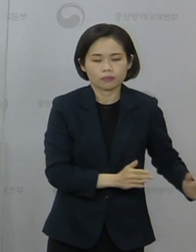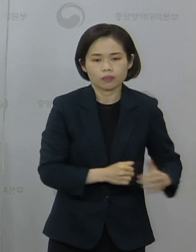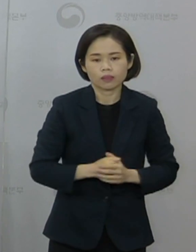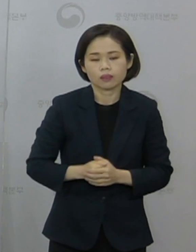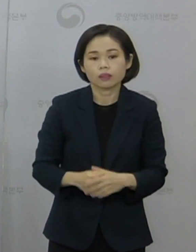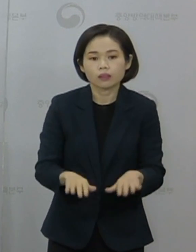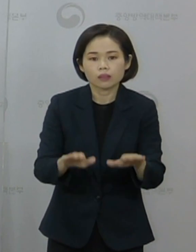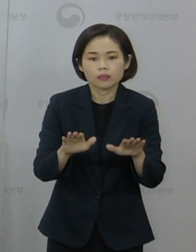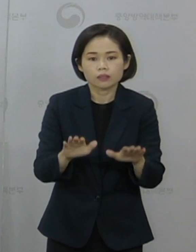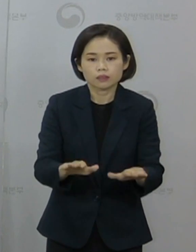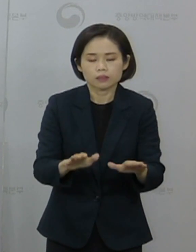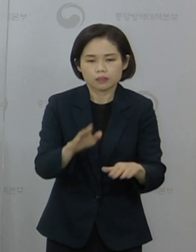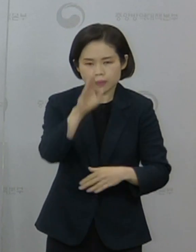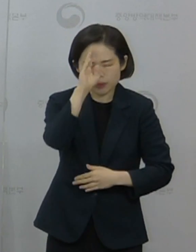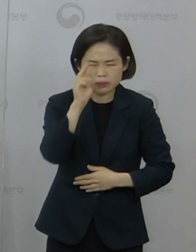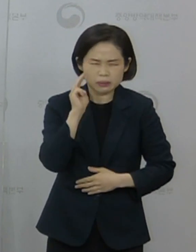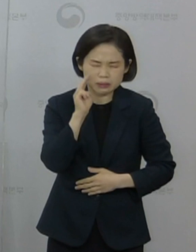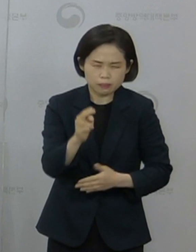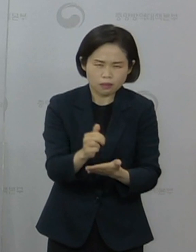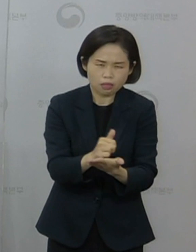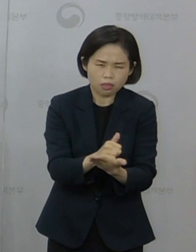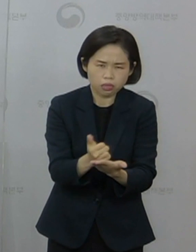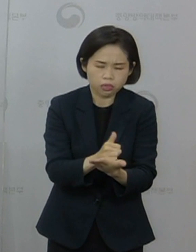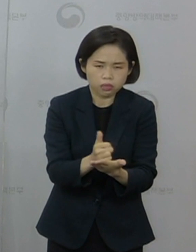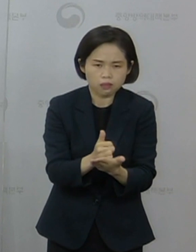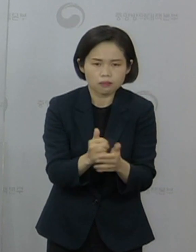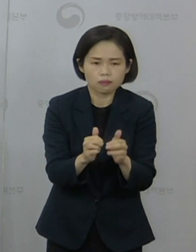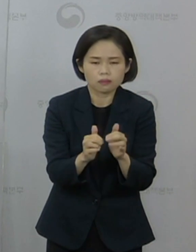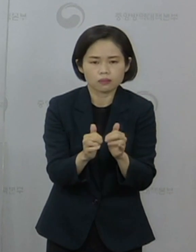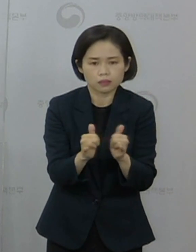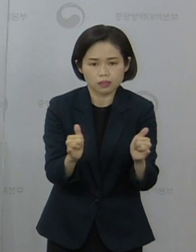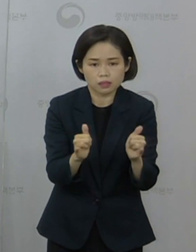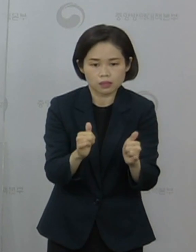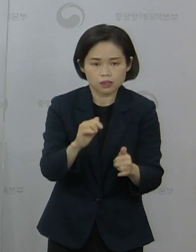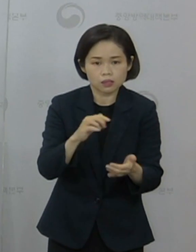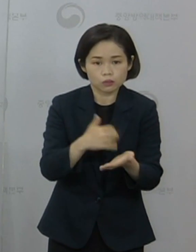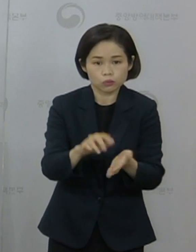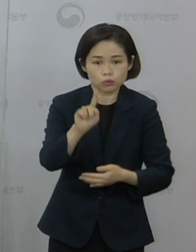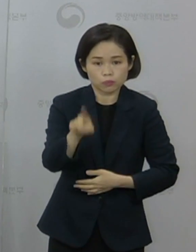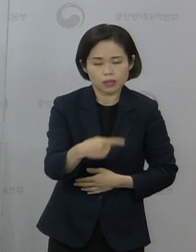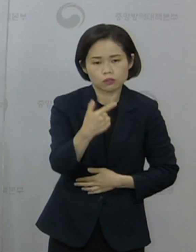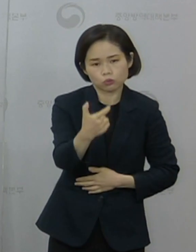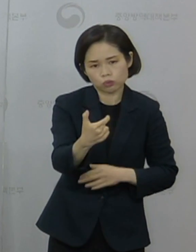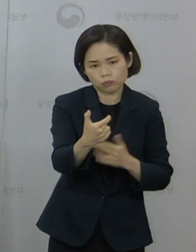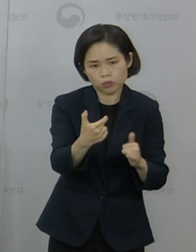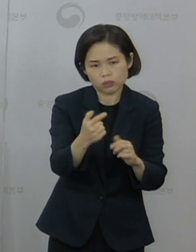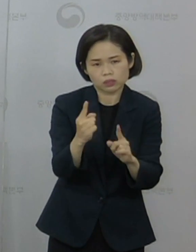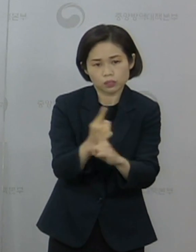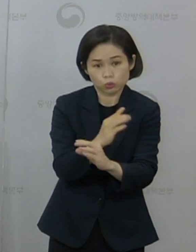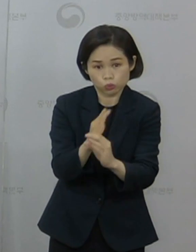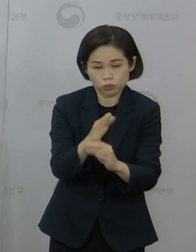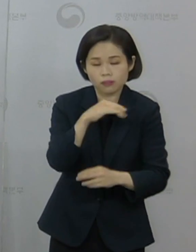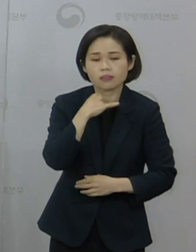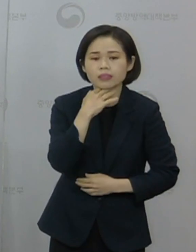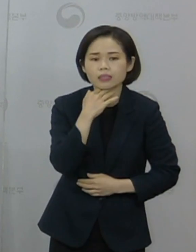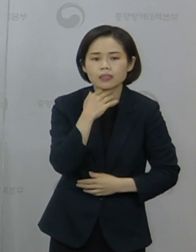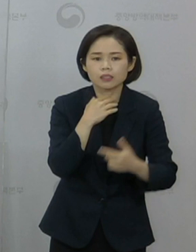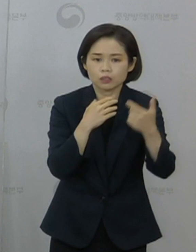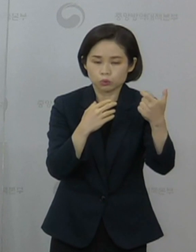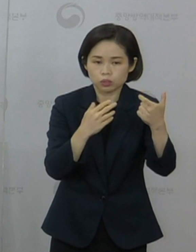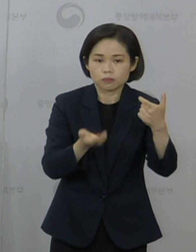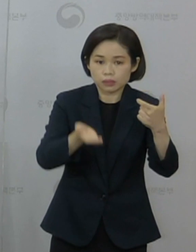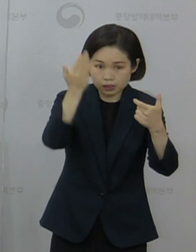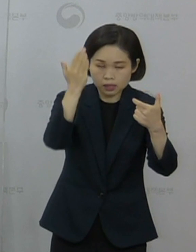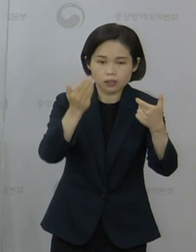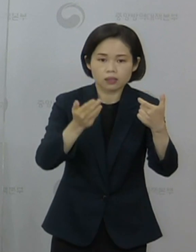현재 그 위 종종 환자는 업 액 육십 명이 관리되고 있습니다 열 정 별로 보면 60세